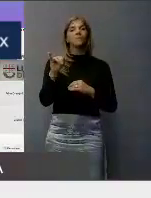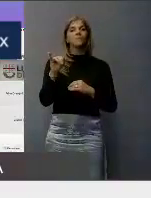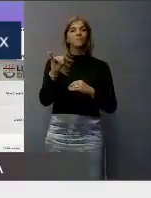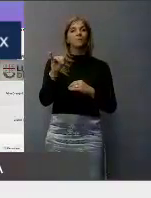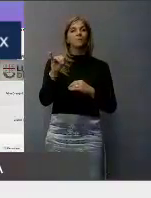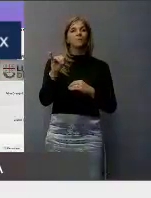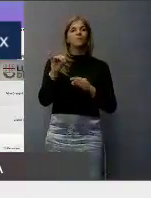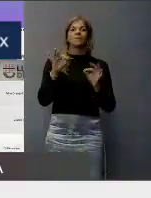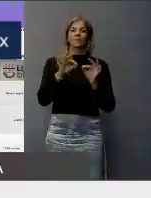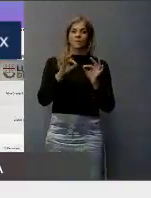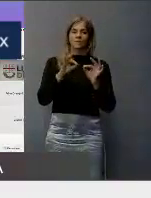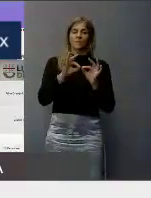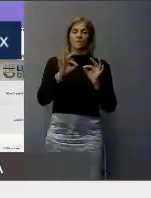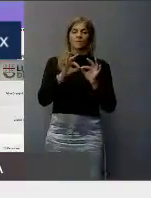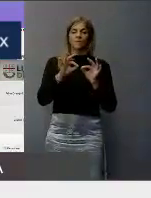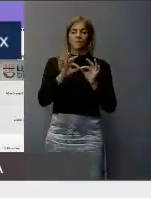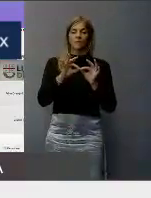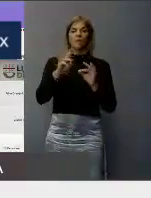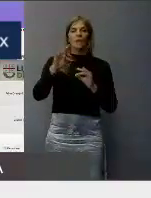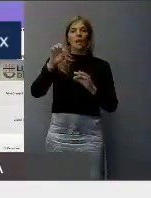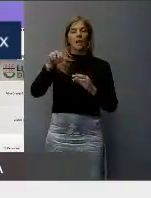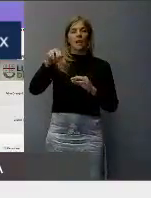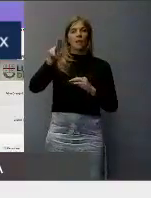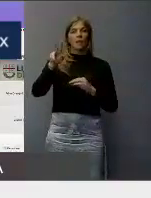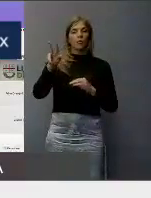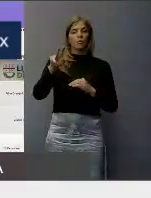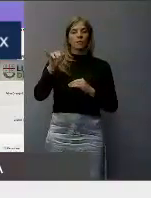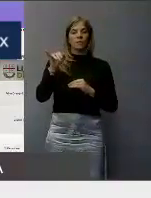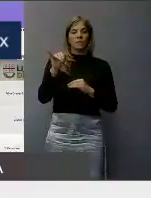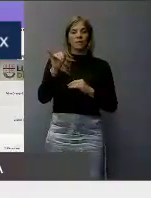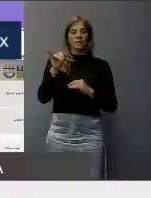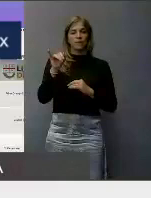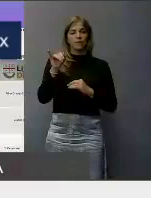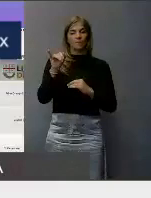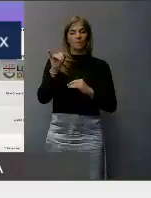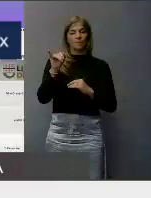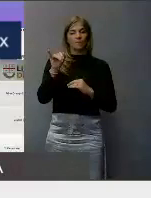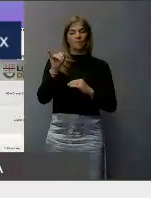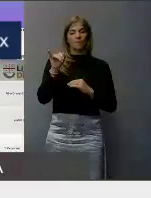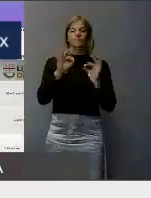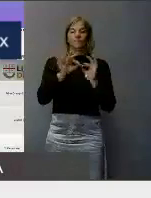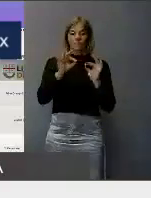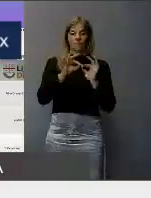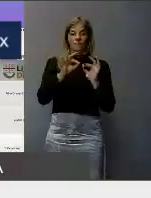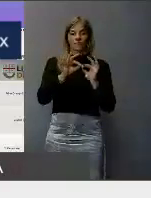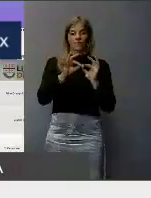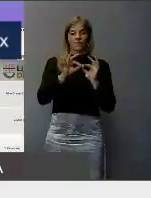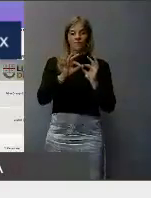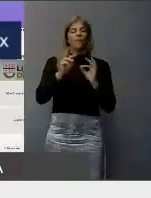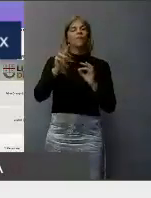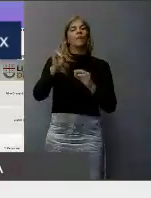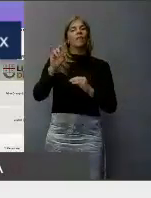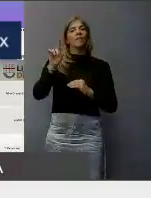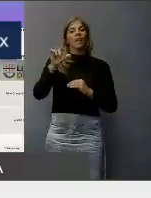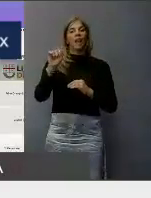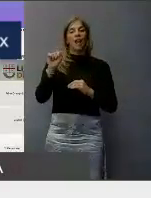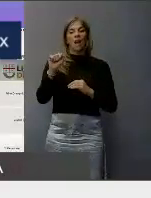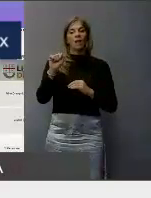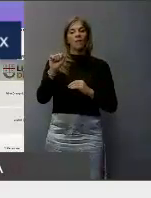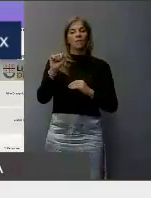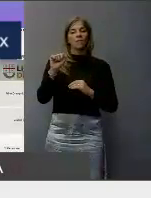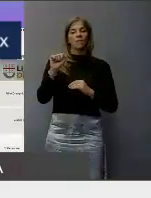favorevole consigliere leuzzi che volevo consigliere villa